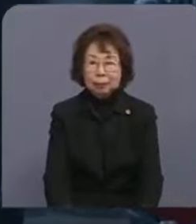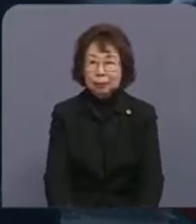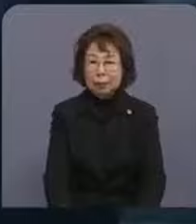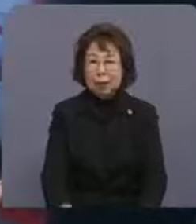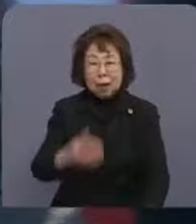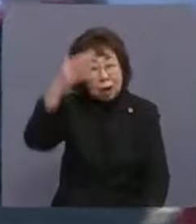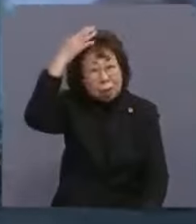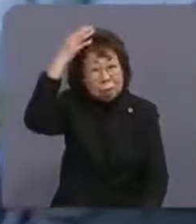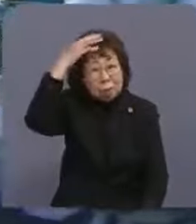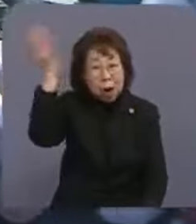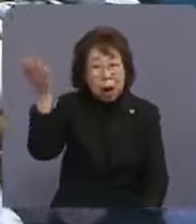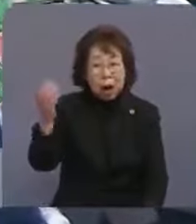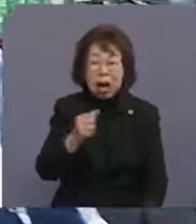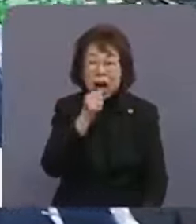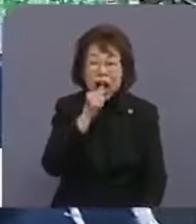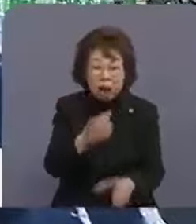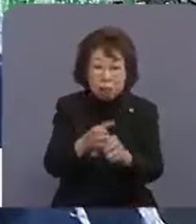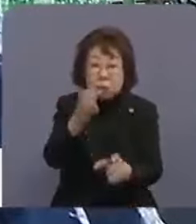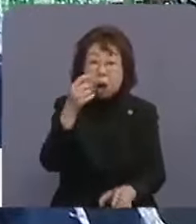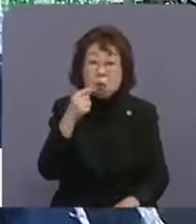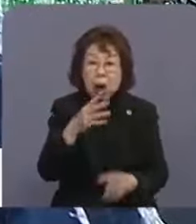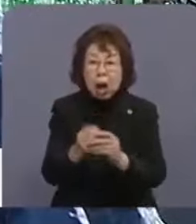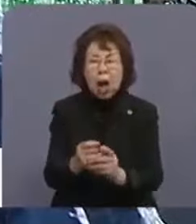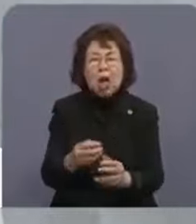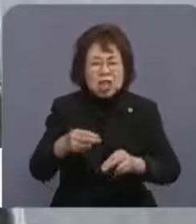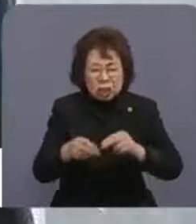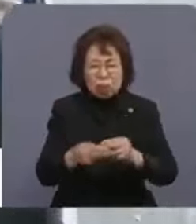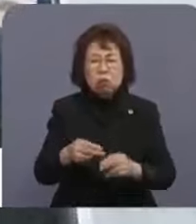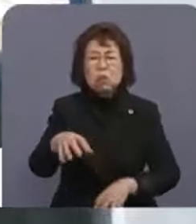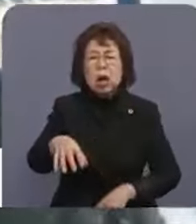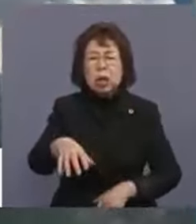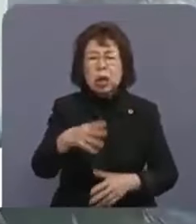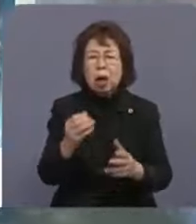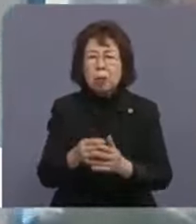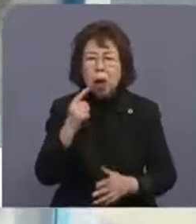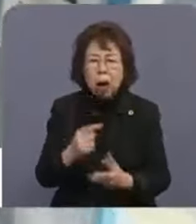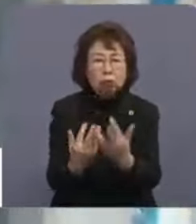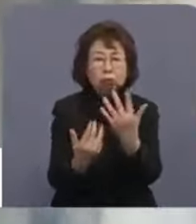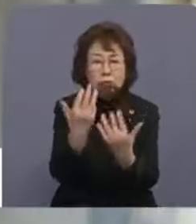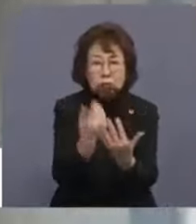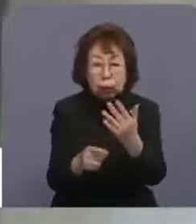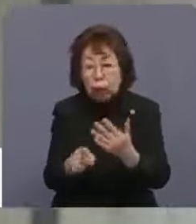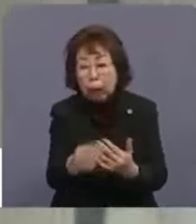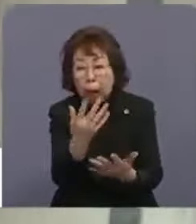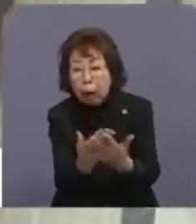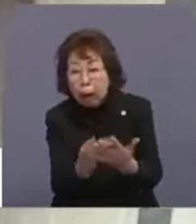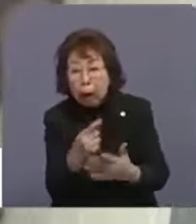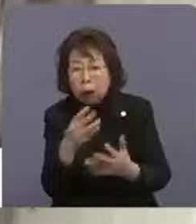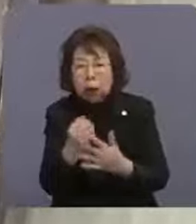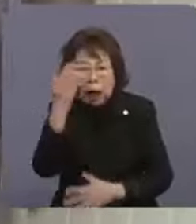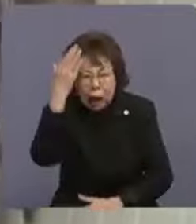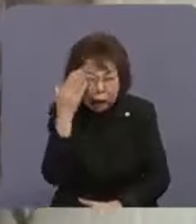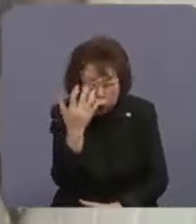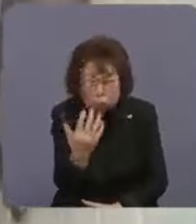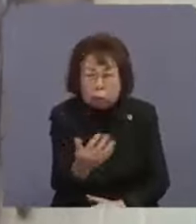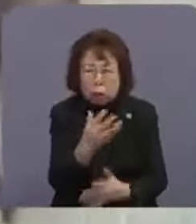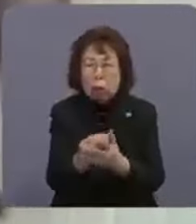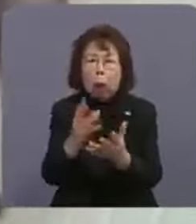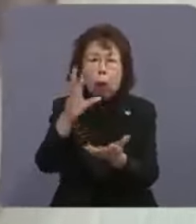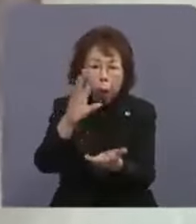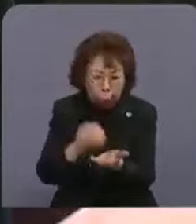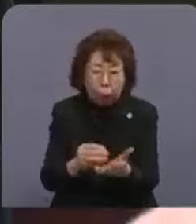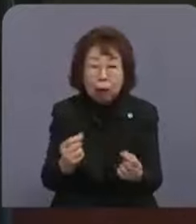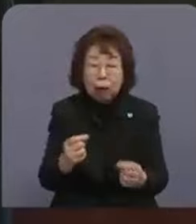천장이 뻥 뚫려 철근이 고스란히 드러난 식품 가게. 불이 옮겨붙은 가게 뒤 창고는 그을음이 가득 낀 채